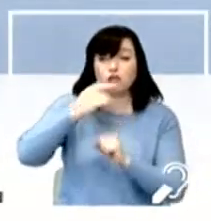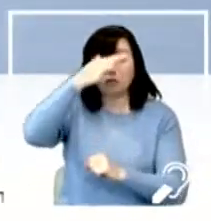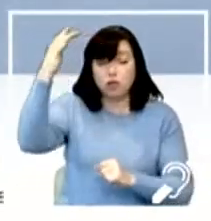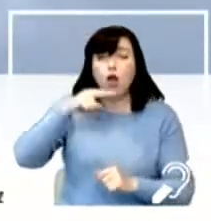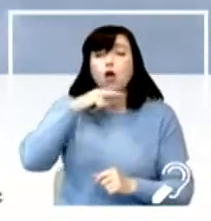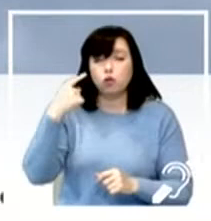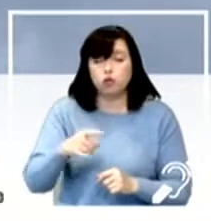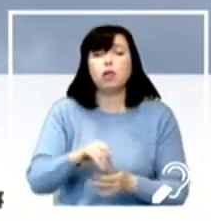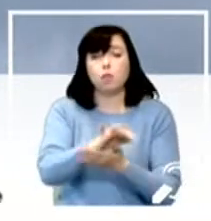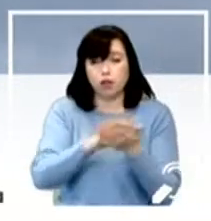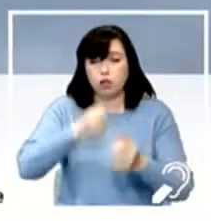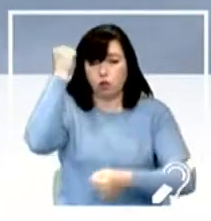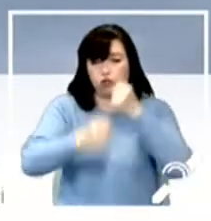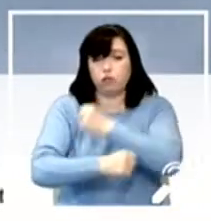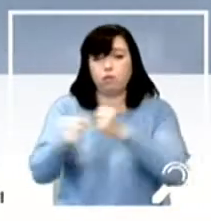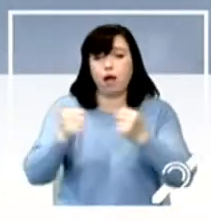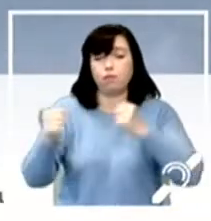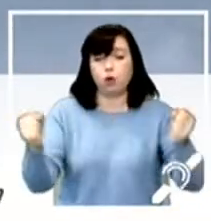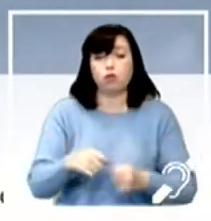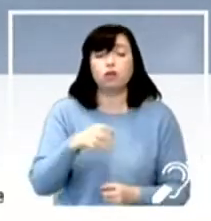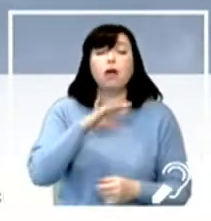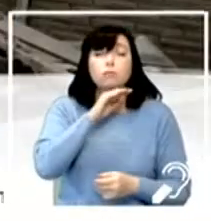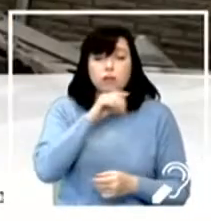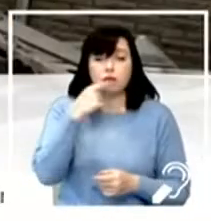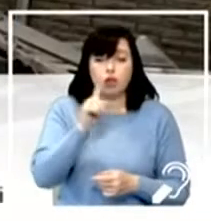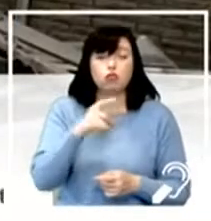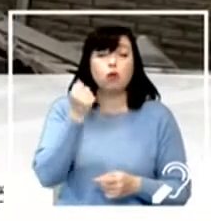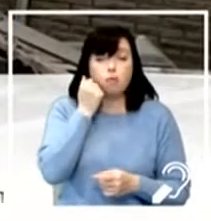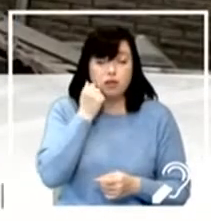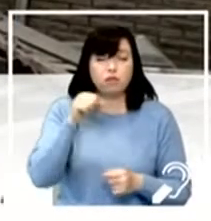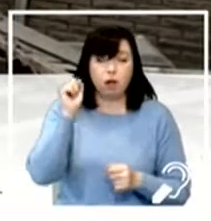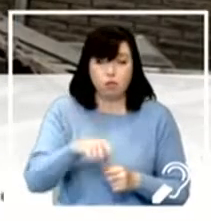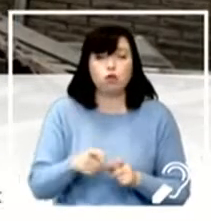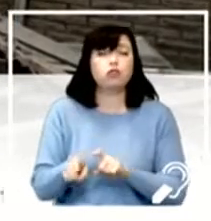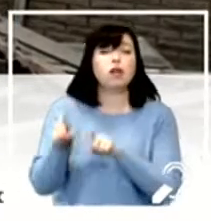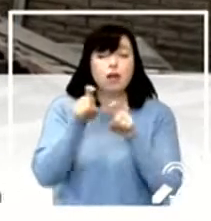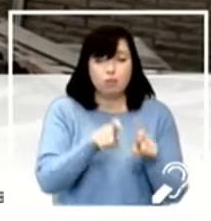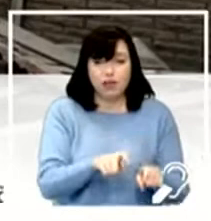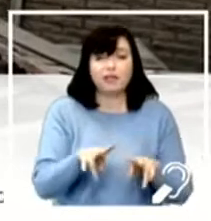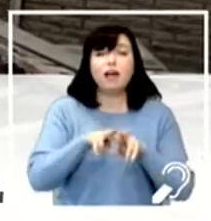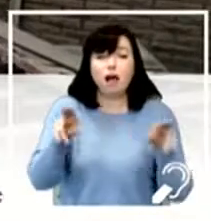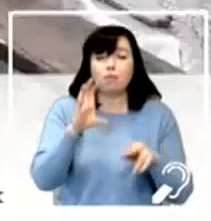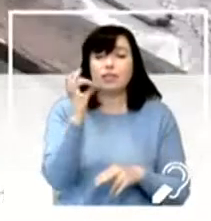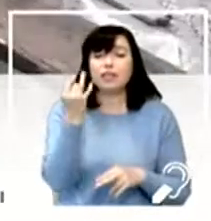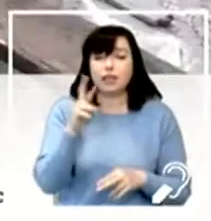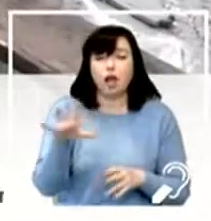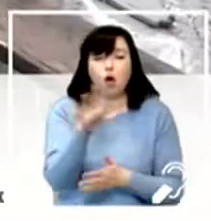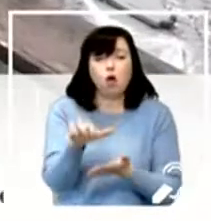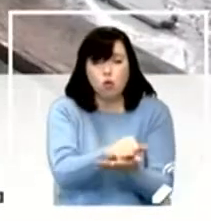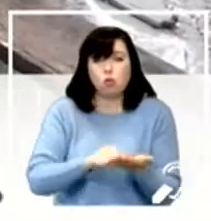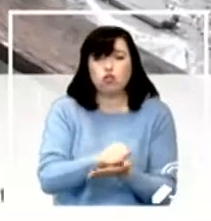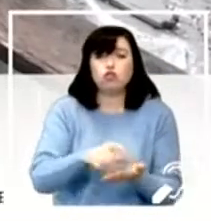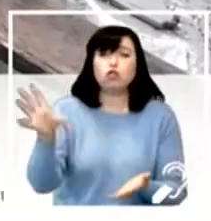își va intensifica bombardamentele. Experții susțin că Moscova ar recurge la o strategie similară celei din Siria, de distrugere